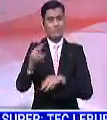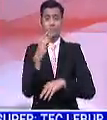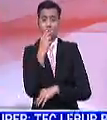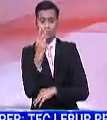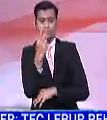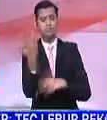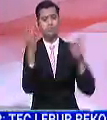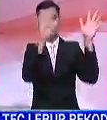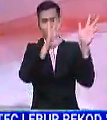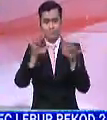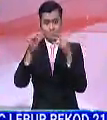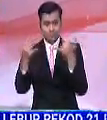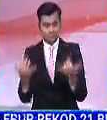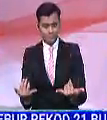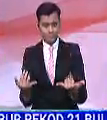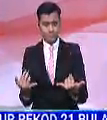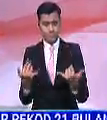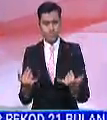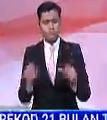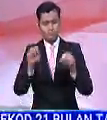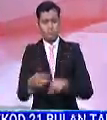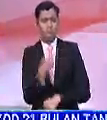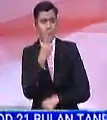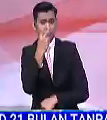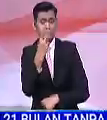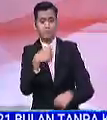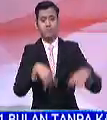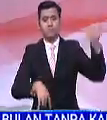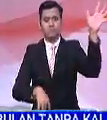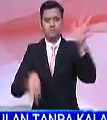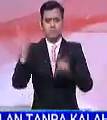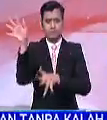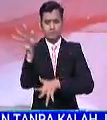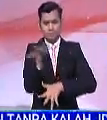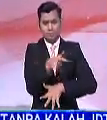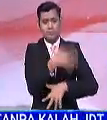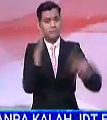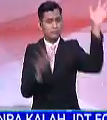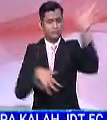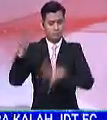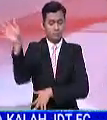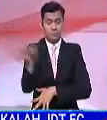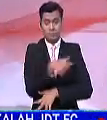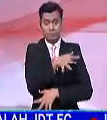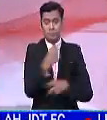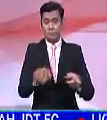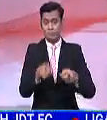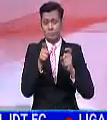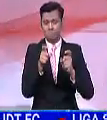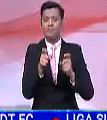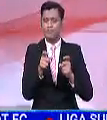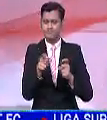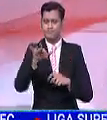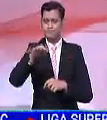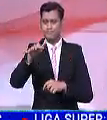angin semasa. Dapat diperhatikan ketika ini angin masih lagi bertiup dari pelbagai hala dengan kelajuan yang